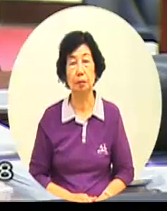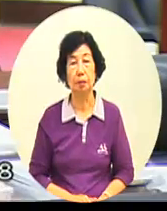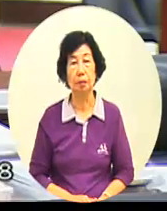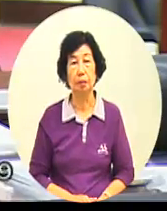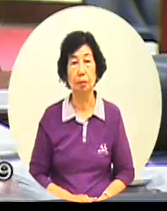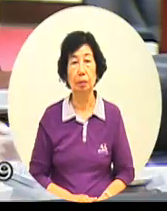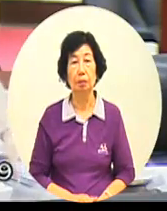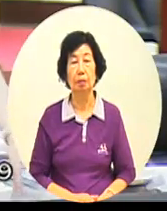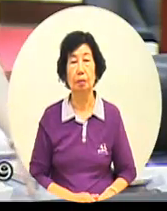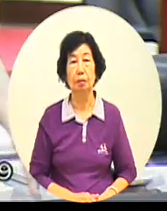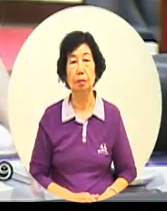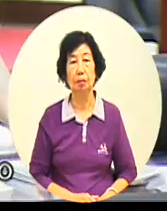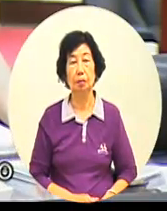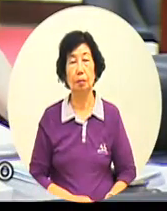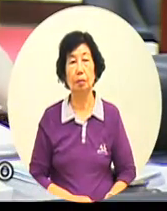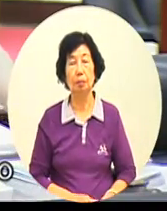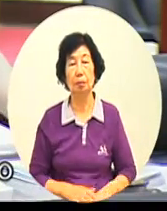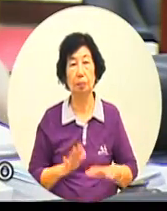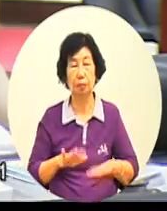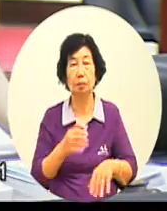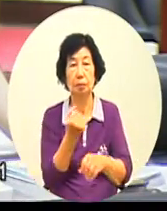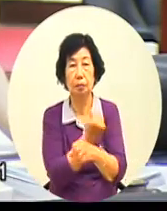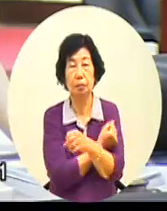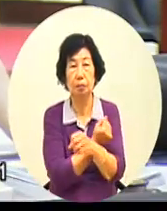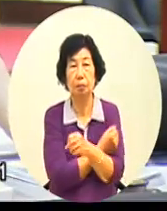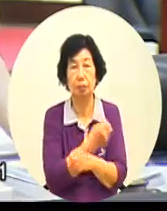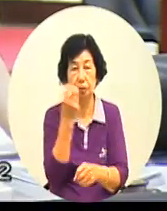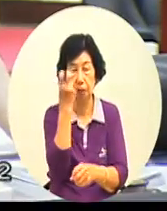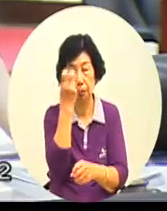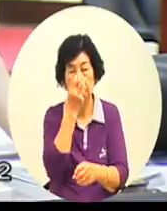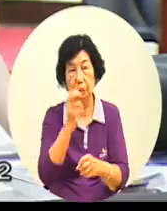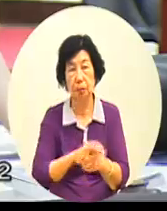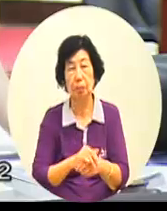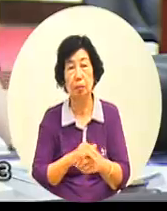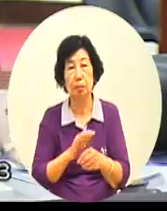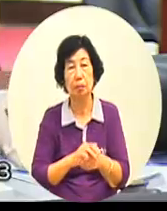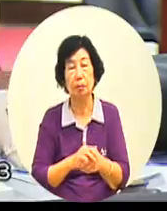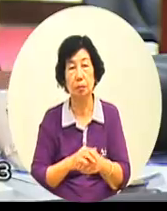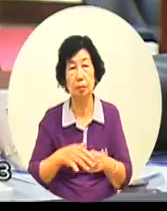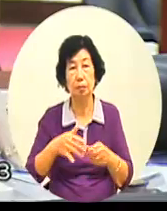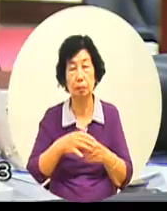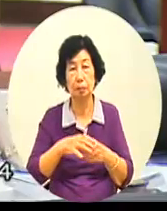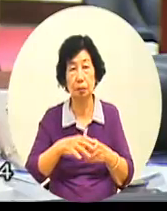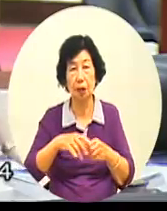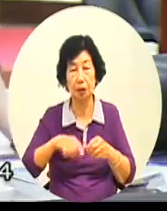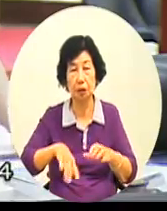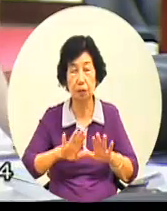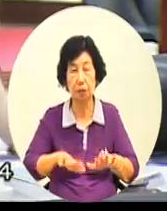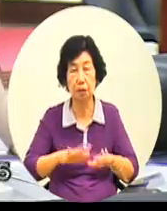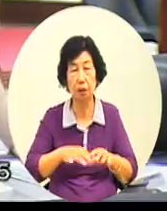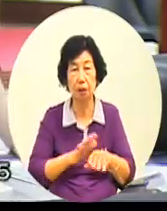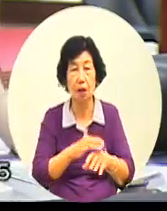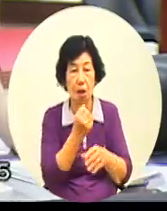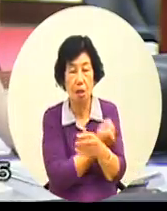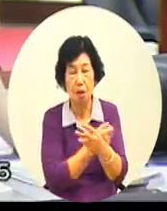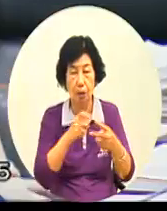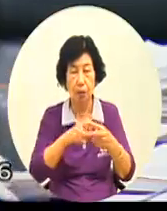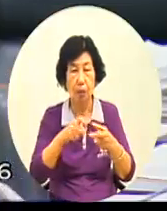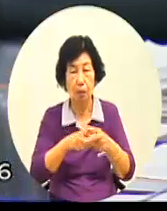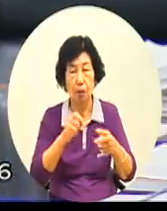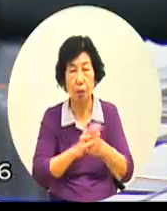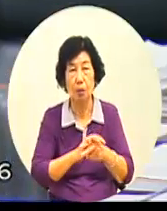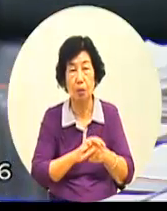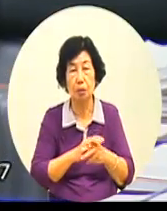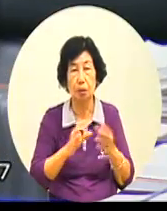另外呢，我想劳检政策啊，我一直觉得劳工局在很多的罚款上面啊，常常被企业